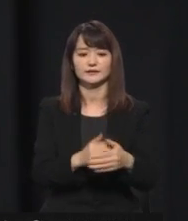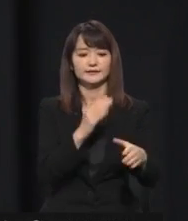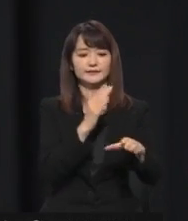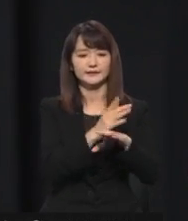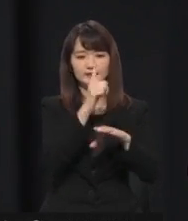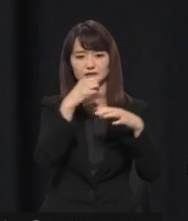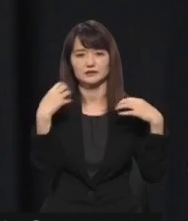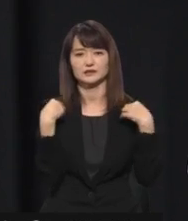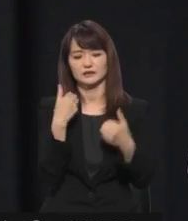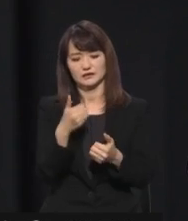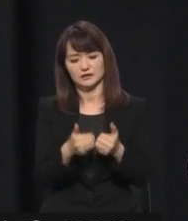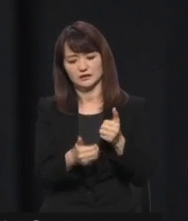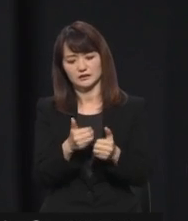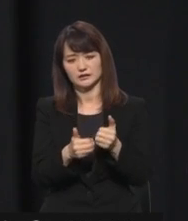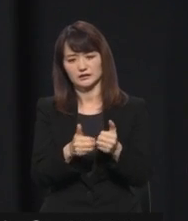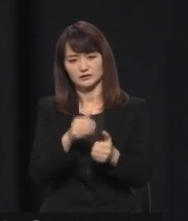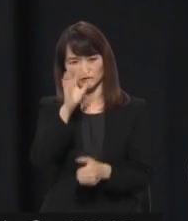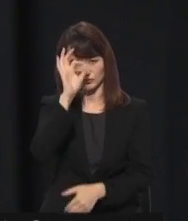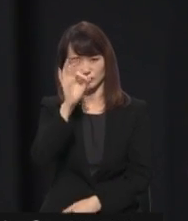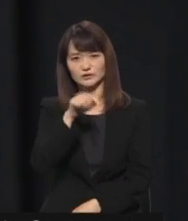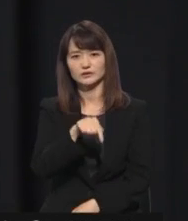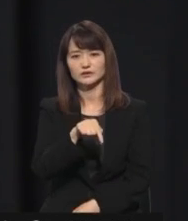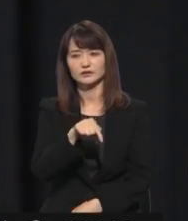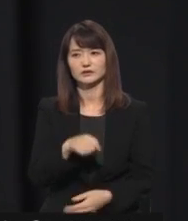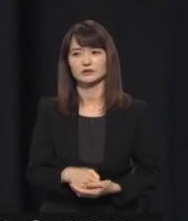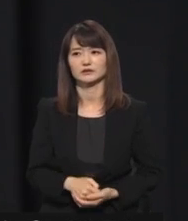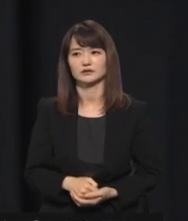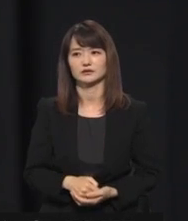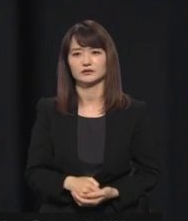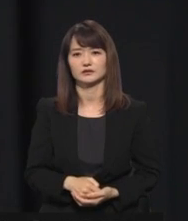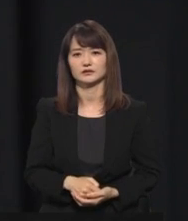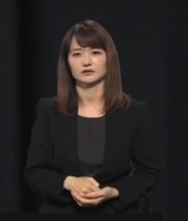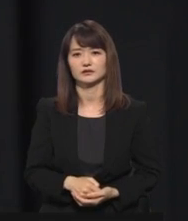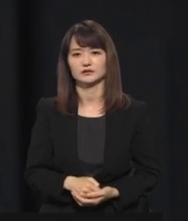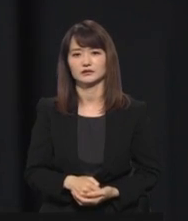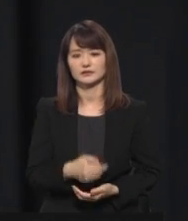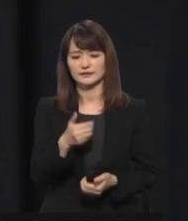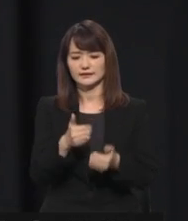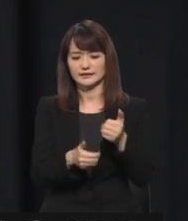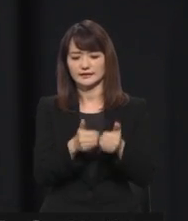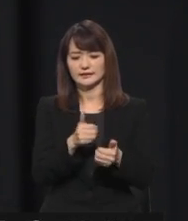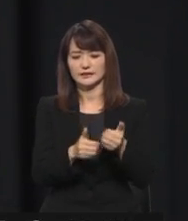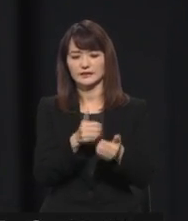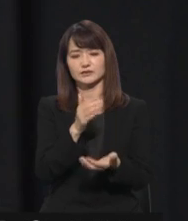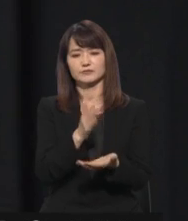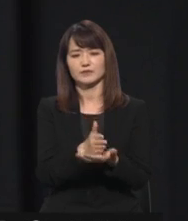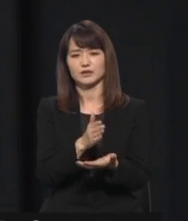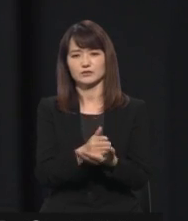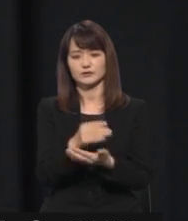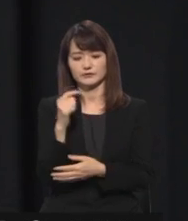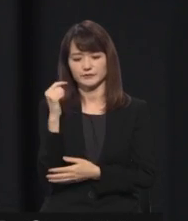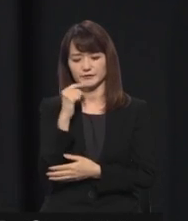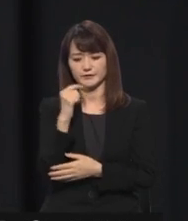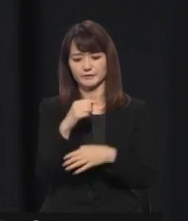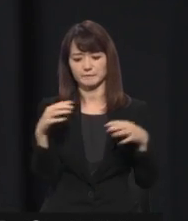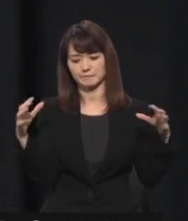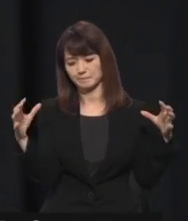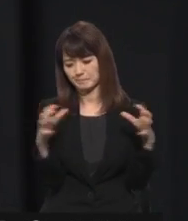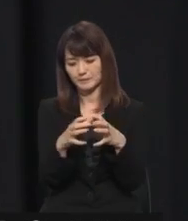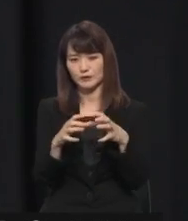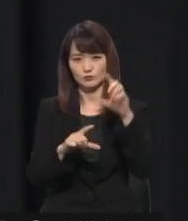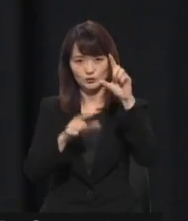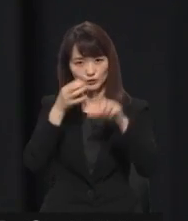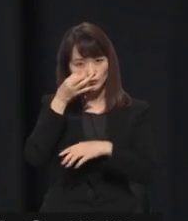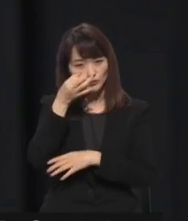틈이 많은 것처럼 보이는데 그것도 좀 공고한 그런 모습을 연출하기 위해서 라도 제가 보기엔 뭐 대통령 참석하실